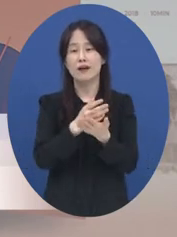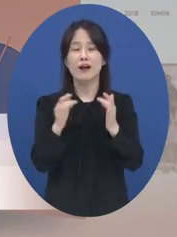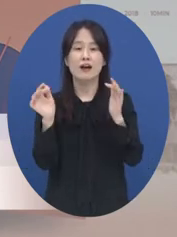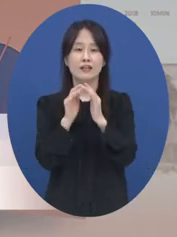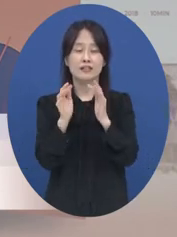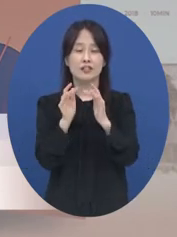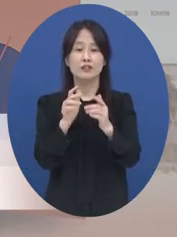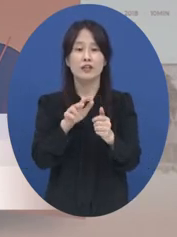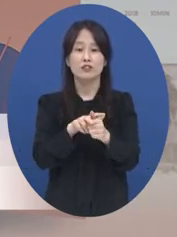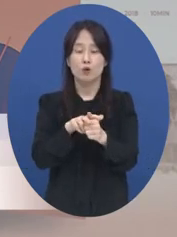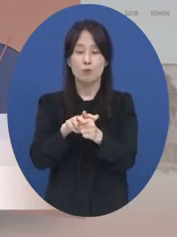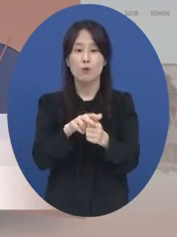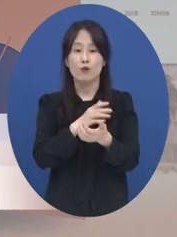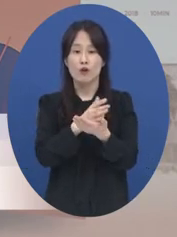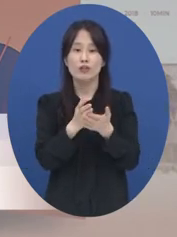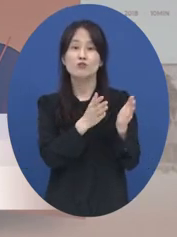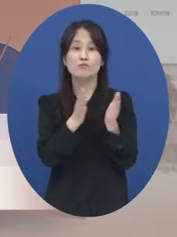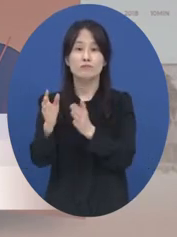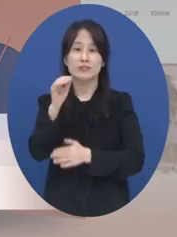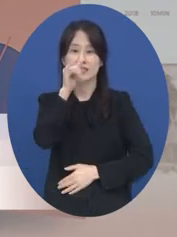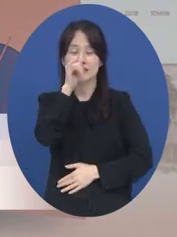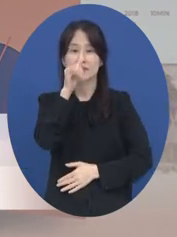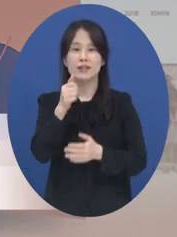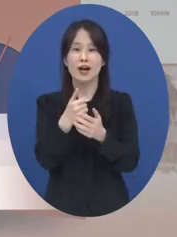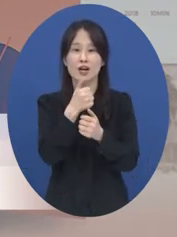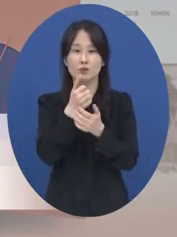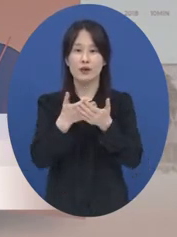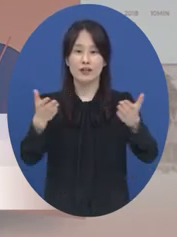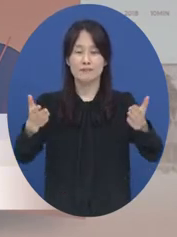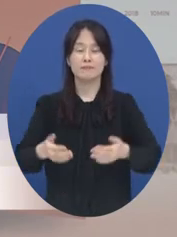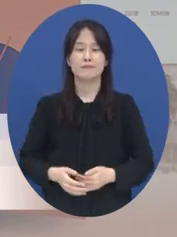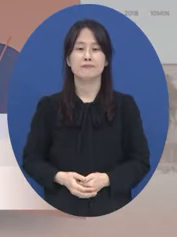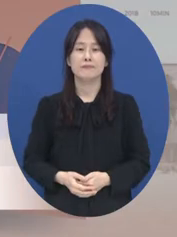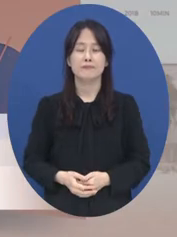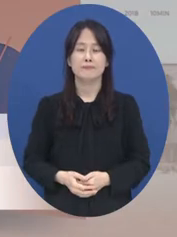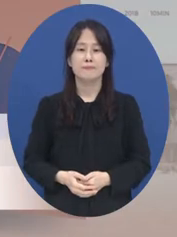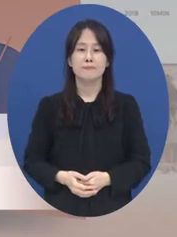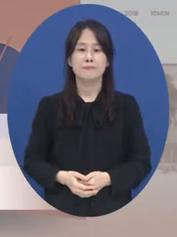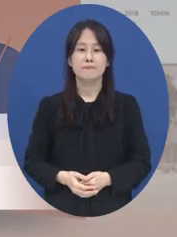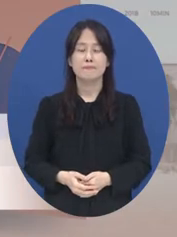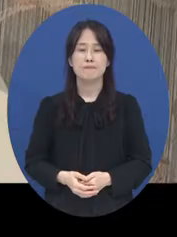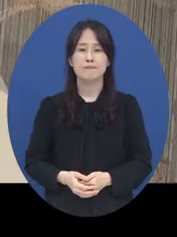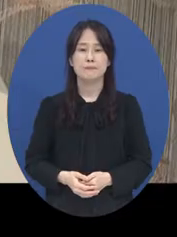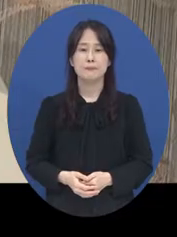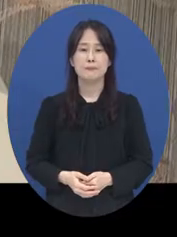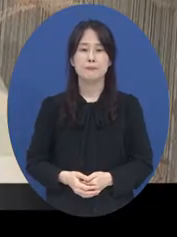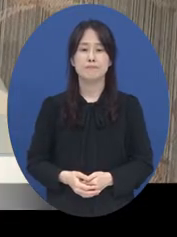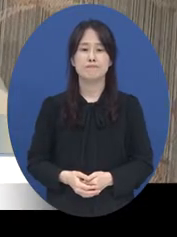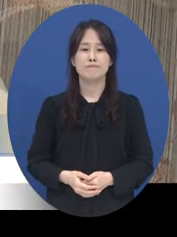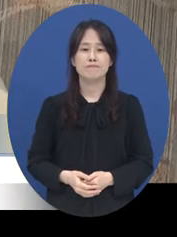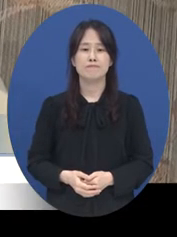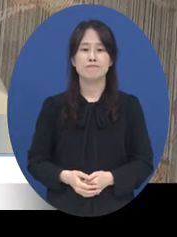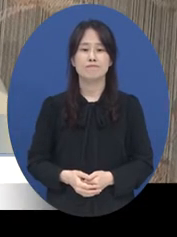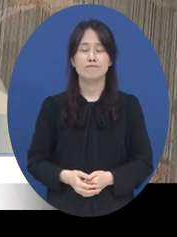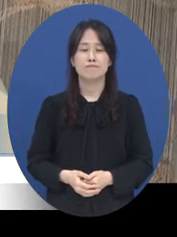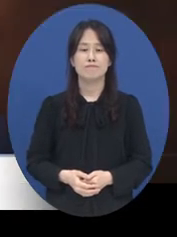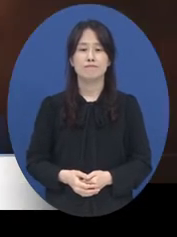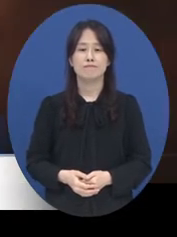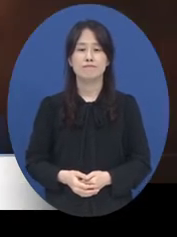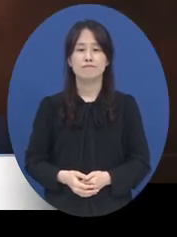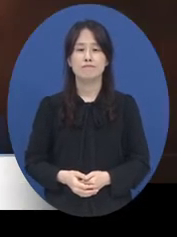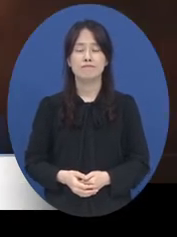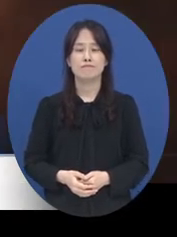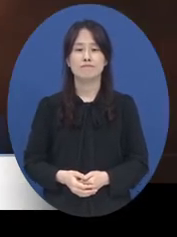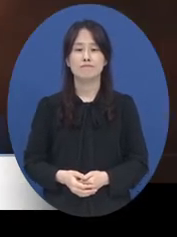온라인 콘텐츠가 준비되어 있다고 합니다. 최지영 기자가 좀더 자세히 소개해드립니다. Is it important that people